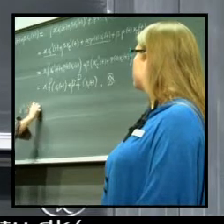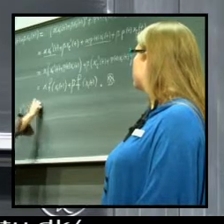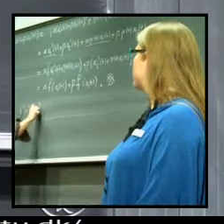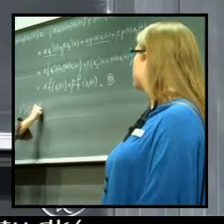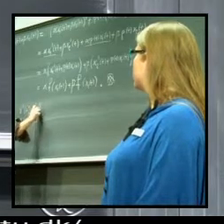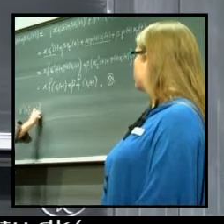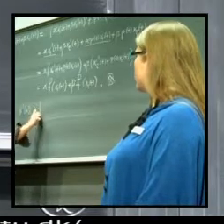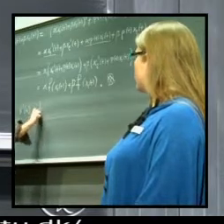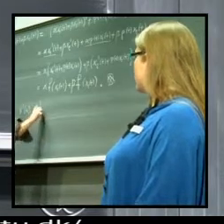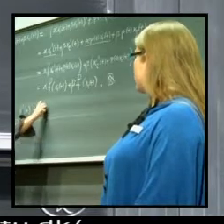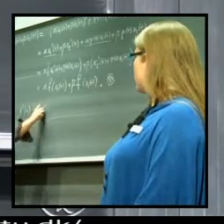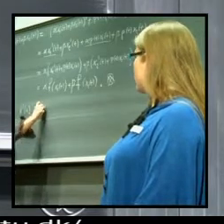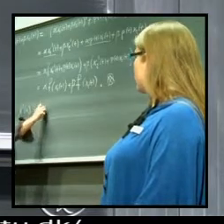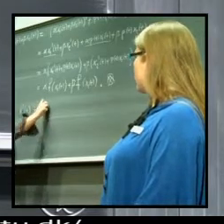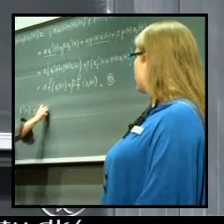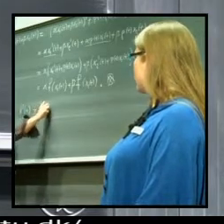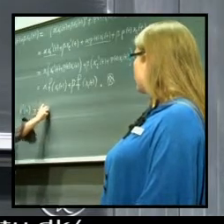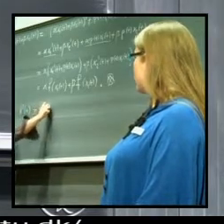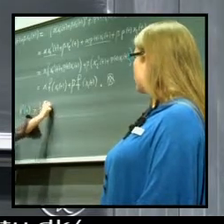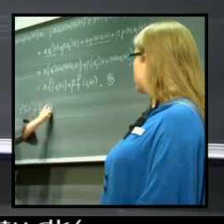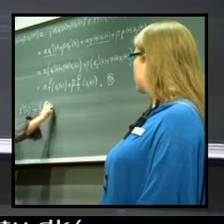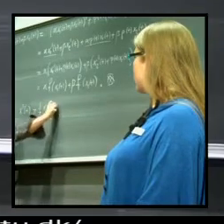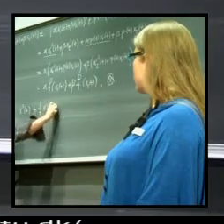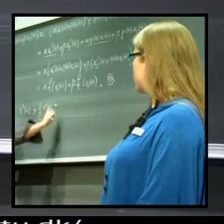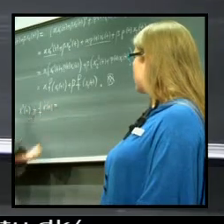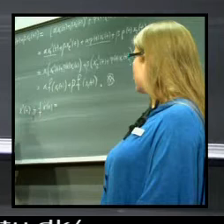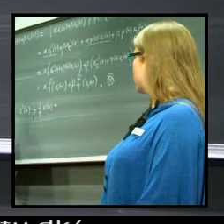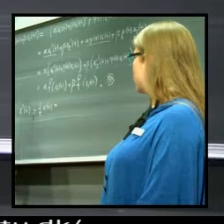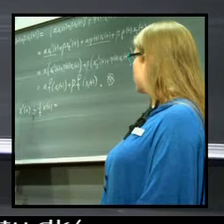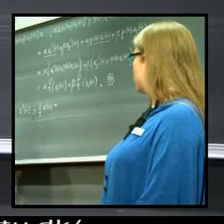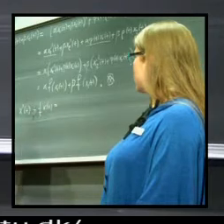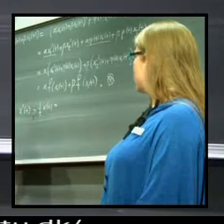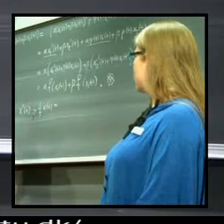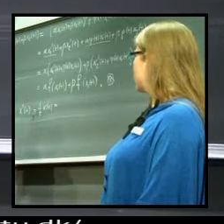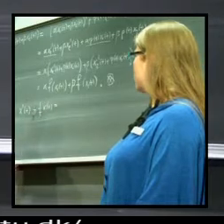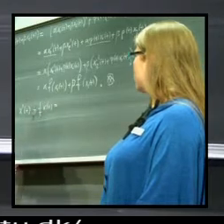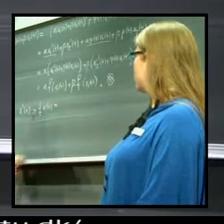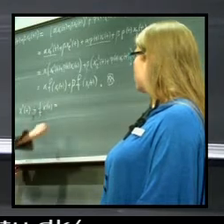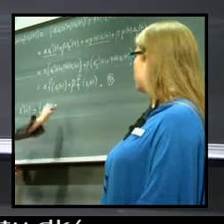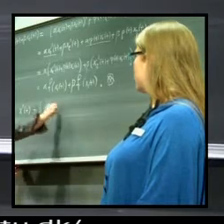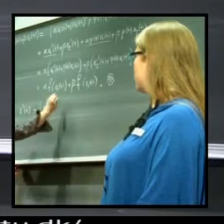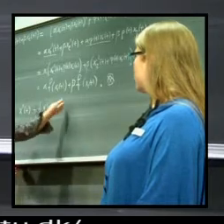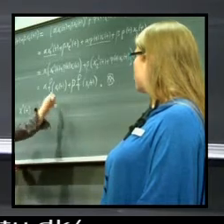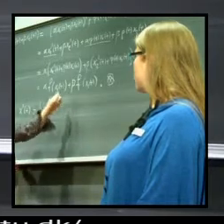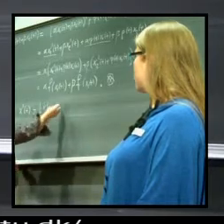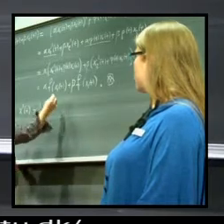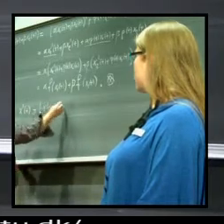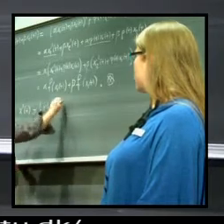her, og så kunne den hedde en tingende del x af t, og så på højre siden, der kunne vi have et eller andet, der kunne hedde,